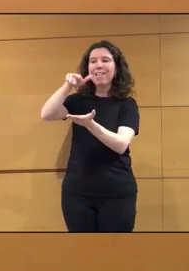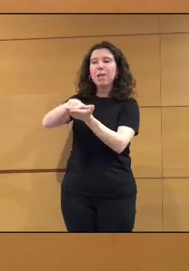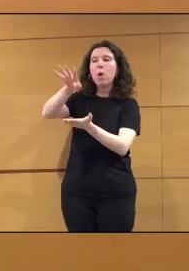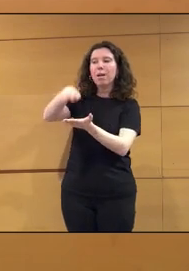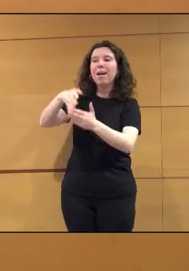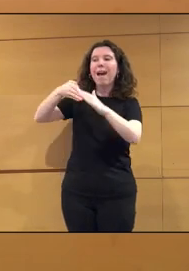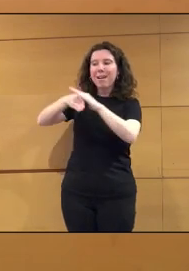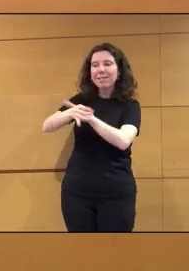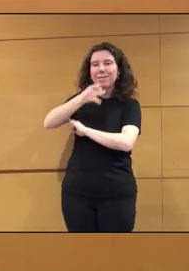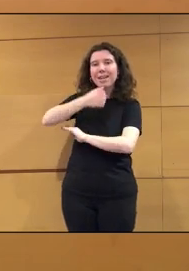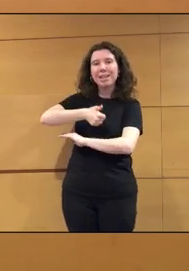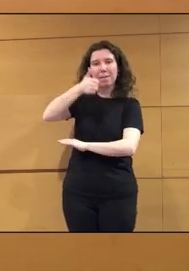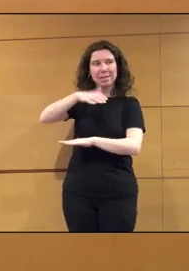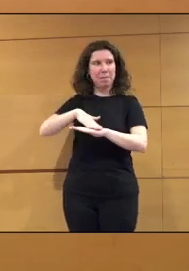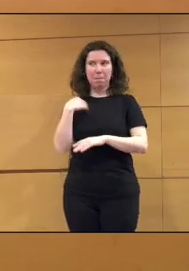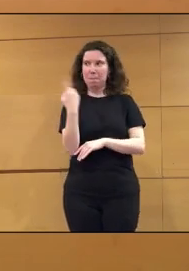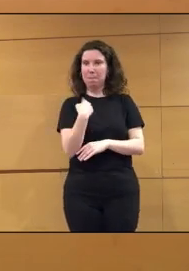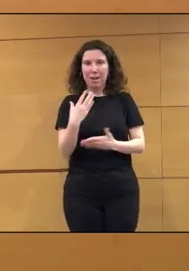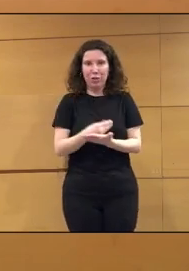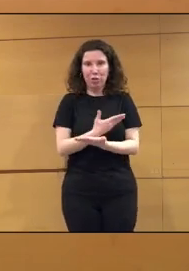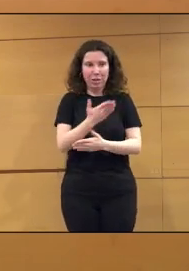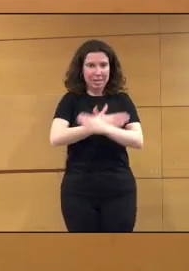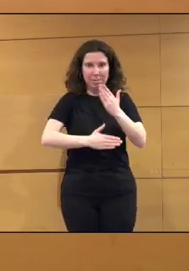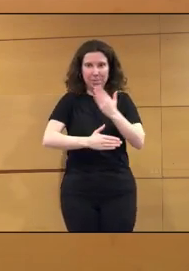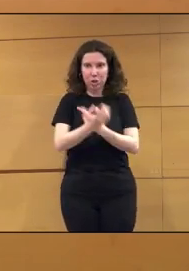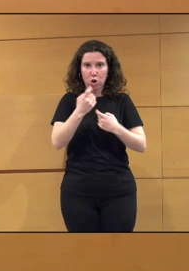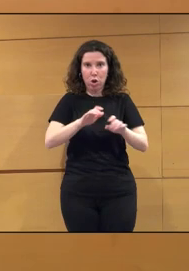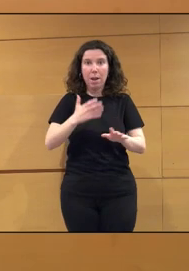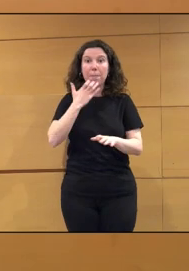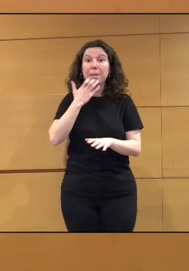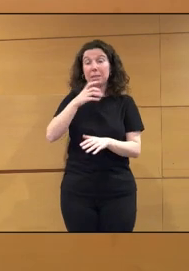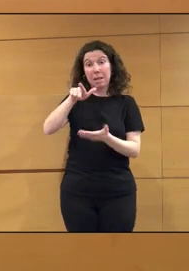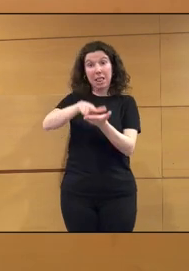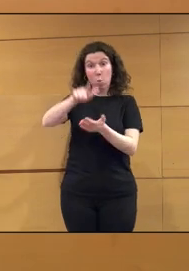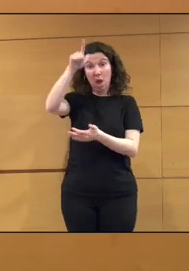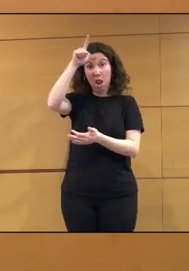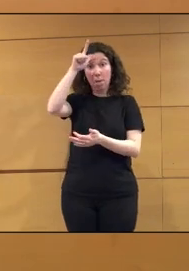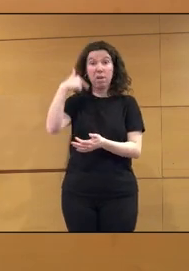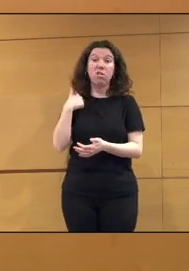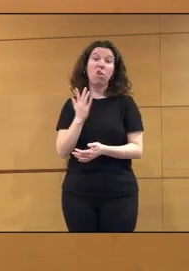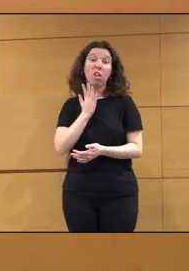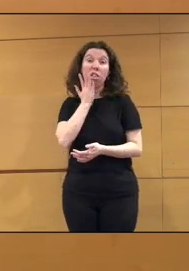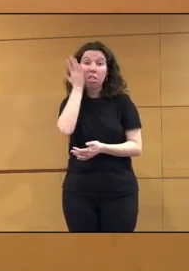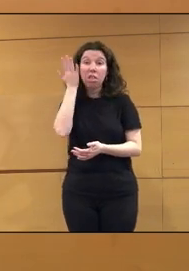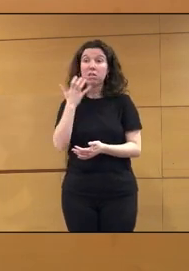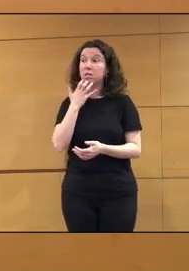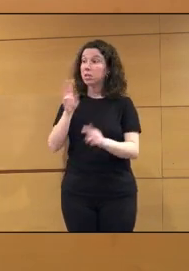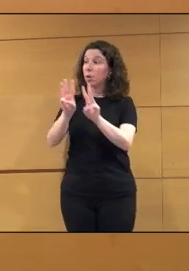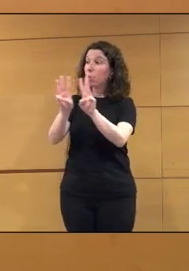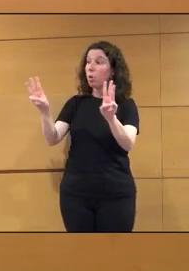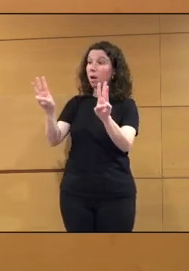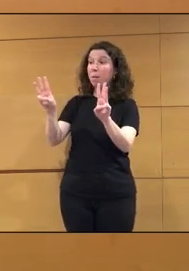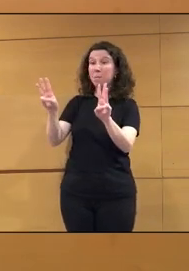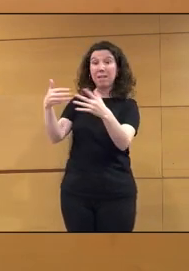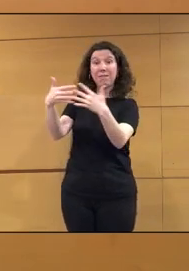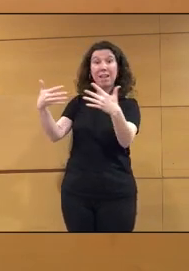facilita a tots, i no cal que tinguem discapacitat. Jo l'alemany el tinc ben abandonat. Quan llegeixo una web amb alemany fàcil, la puc